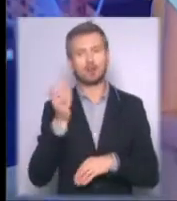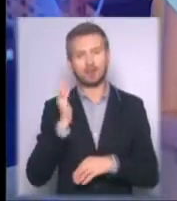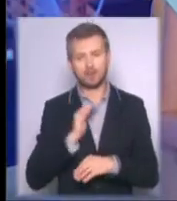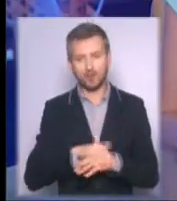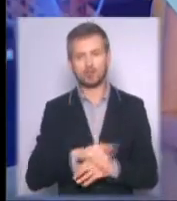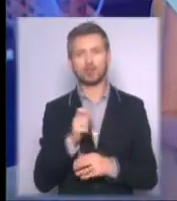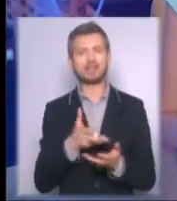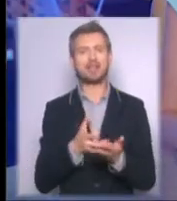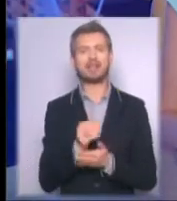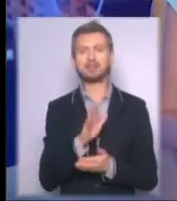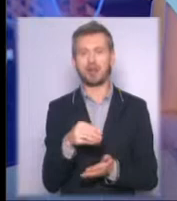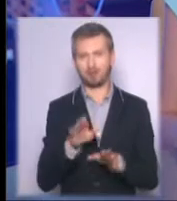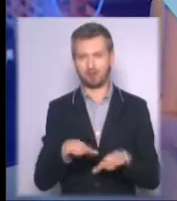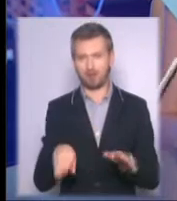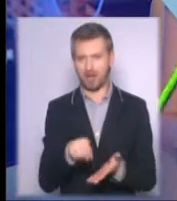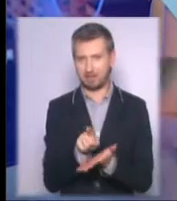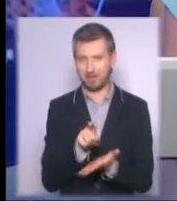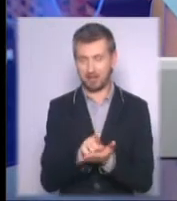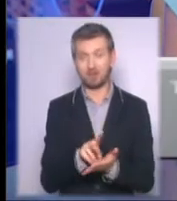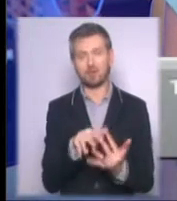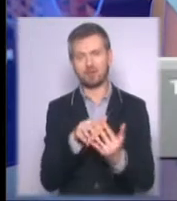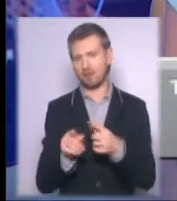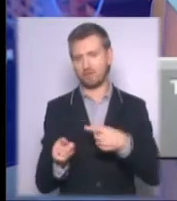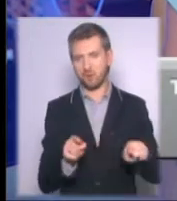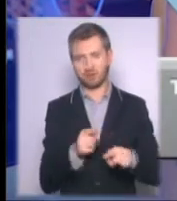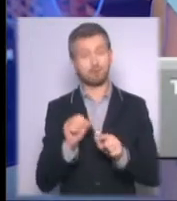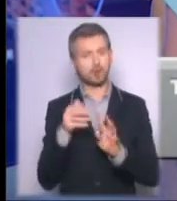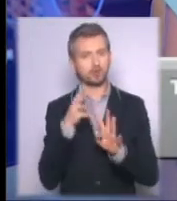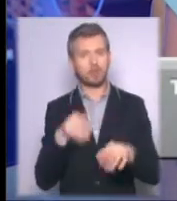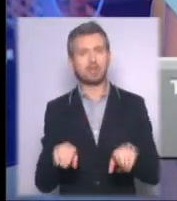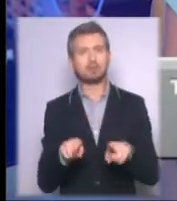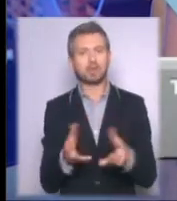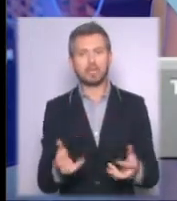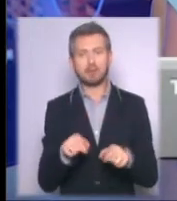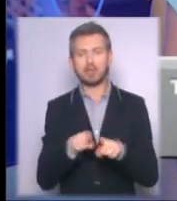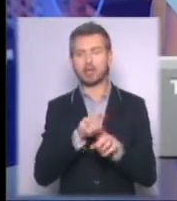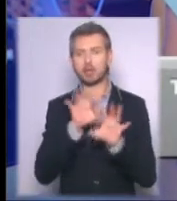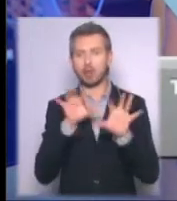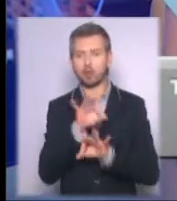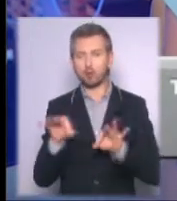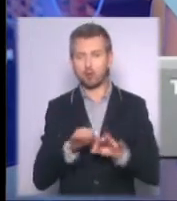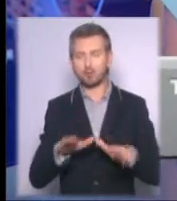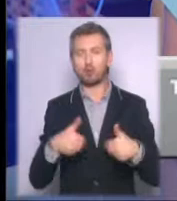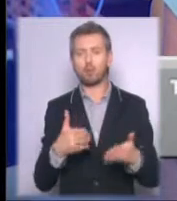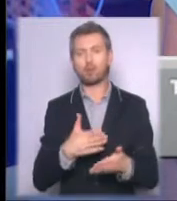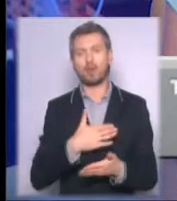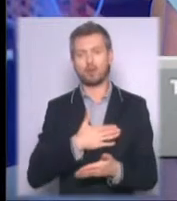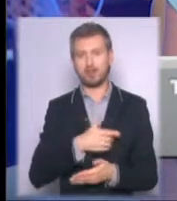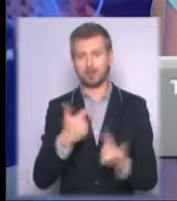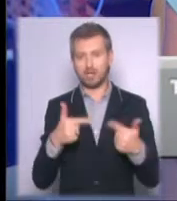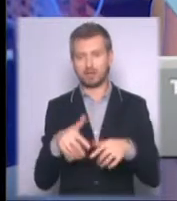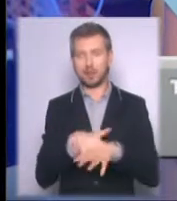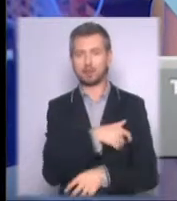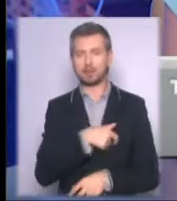За несплату аліментів на фронт, причому у перших рядах. Підтримати такий законопроект пропонує парламенту перший наш сьогоднішній гість, народний депутат